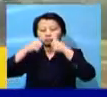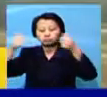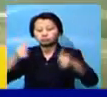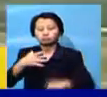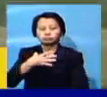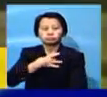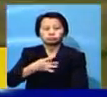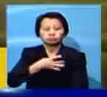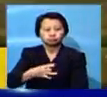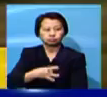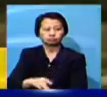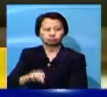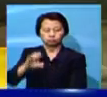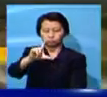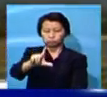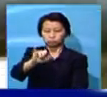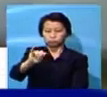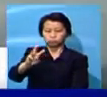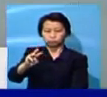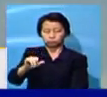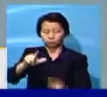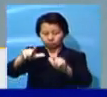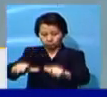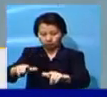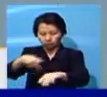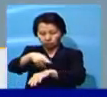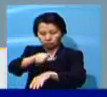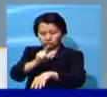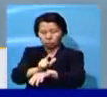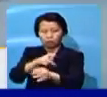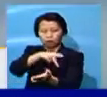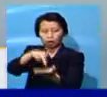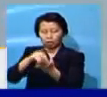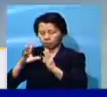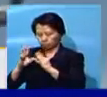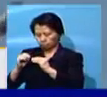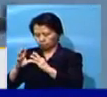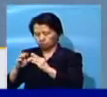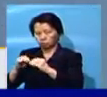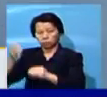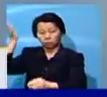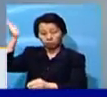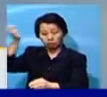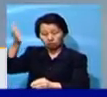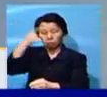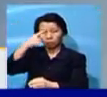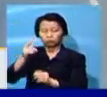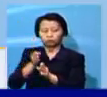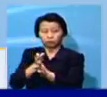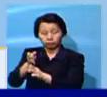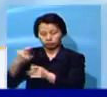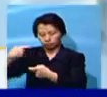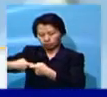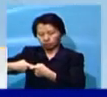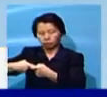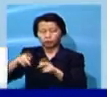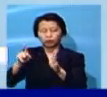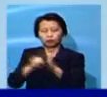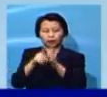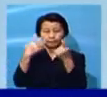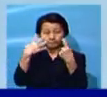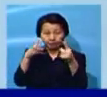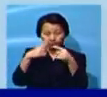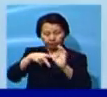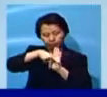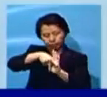and juga meletakkan Langkawi danays sebagai mesyuarat dan kvensyen bagi sektor berkaitan edisi ke-14